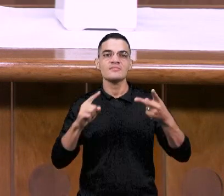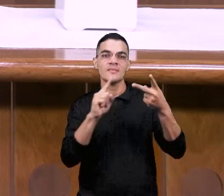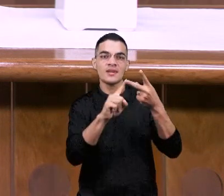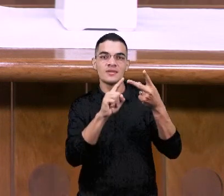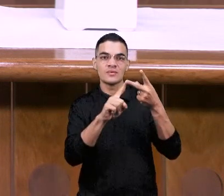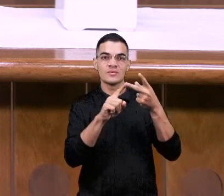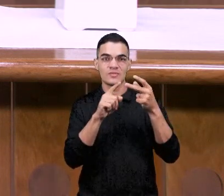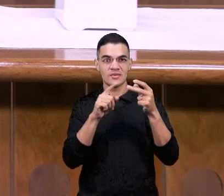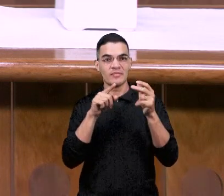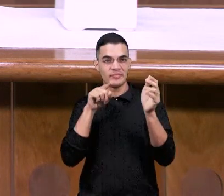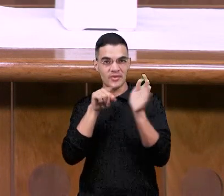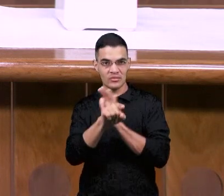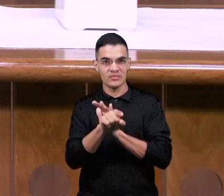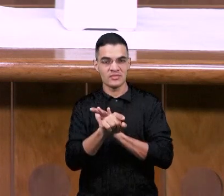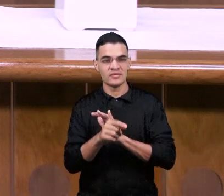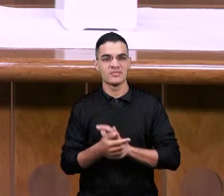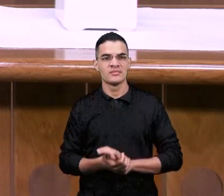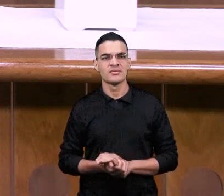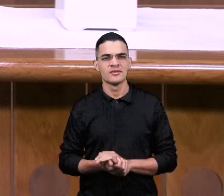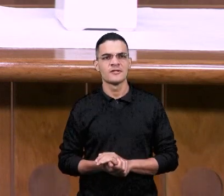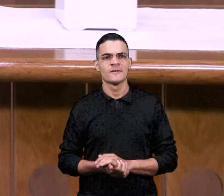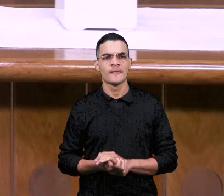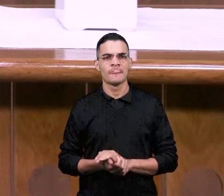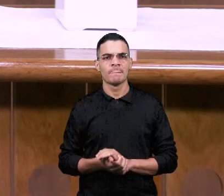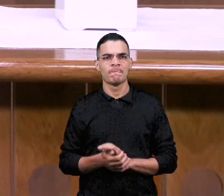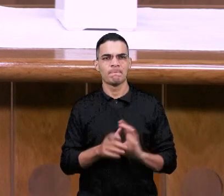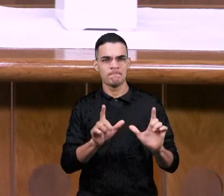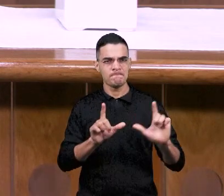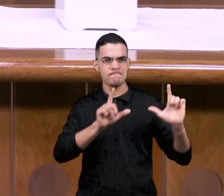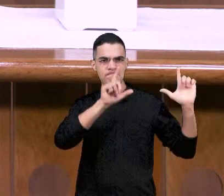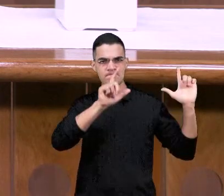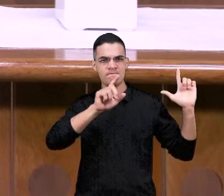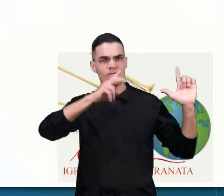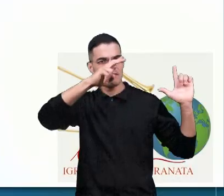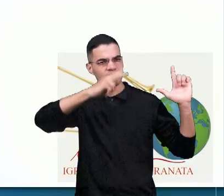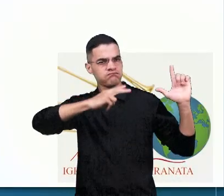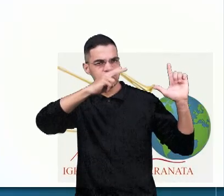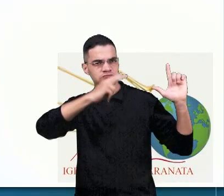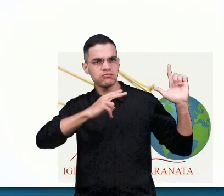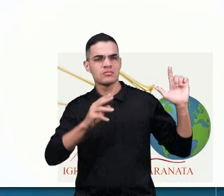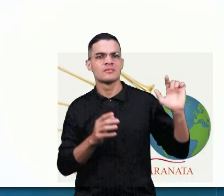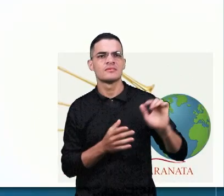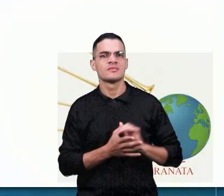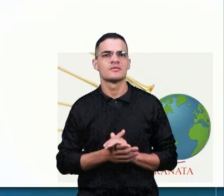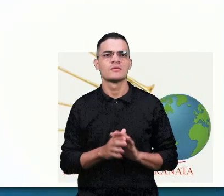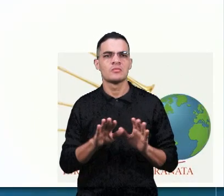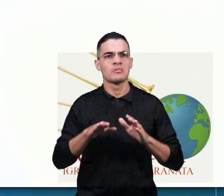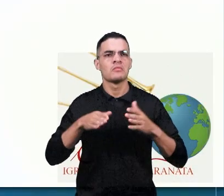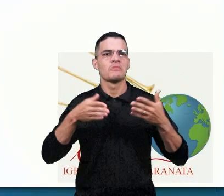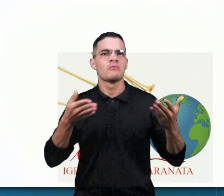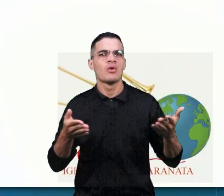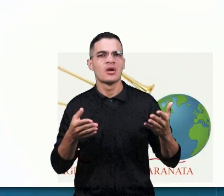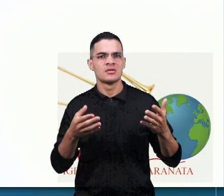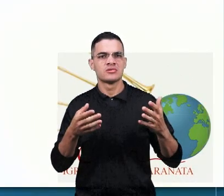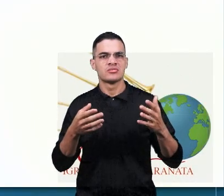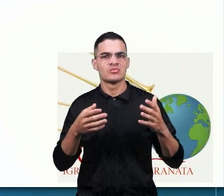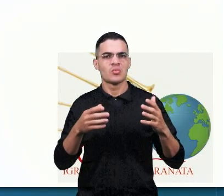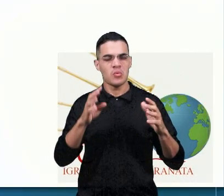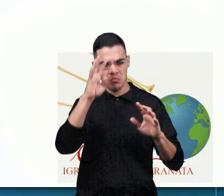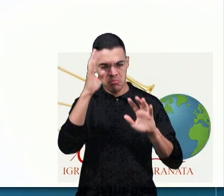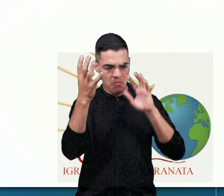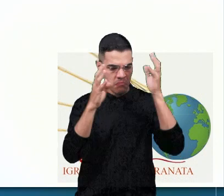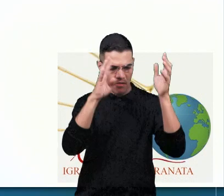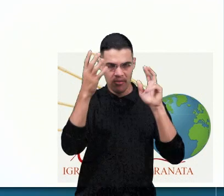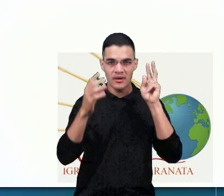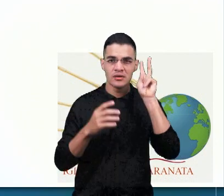maintenant à la deuxième question, parce que ce sont 4. La deuxième question, nous allons lire maintenant. Quels ont été les faits